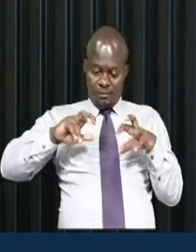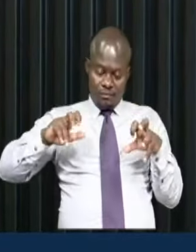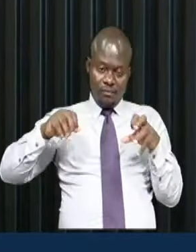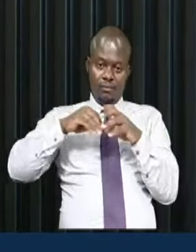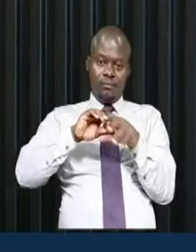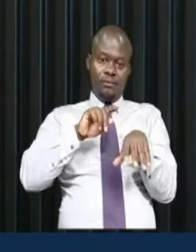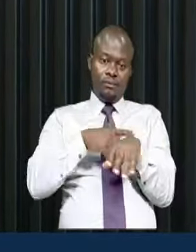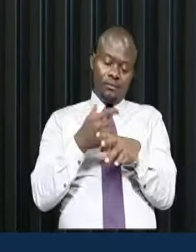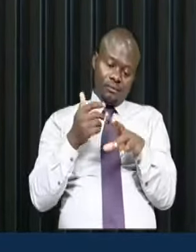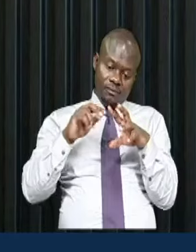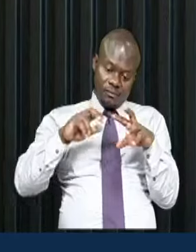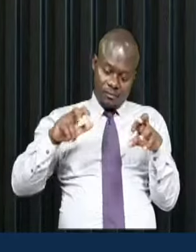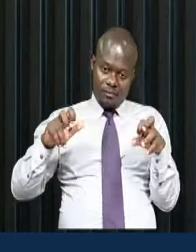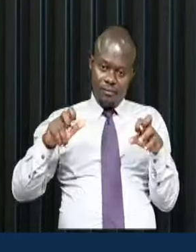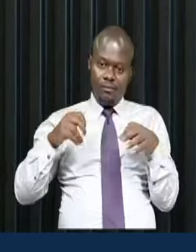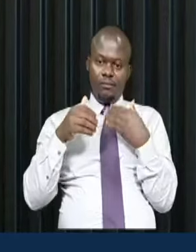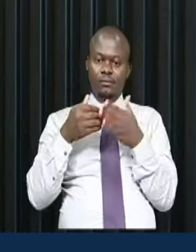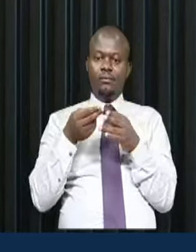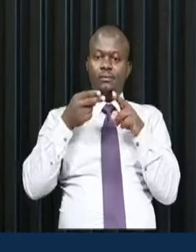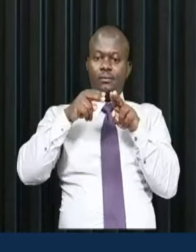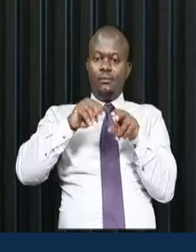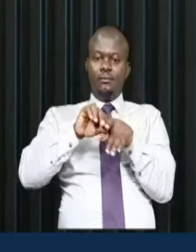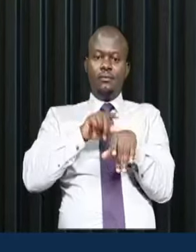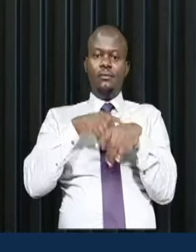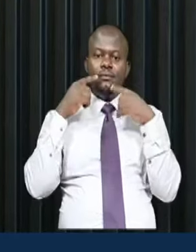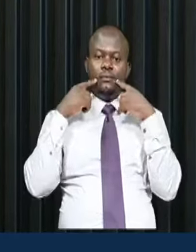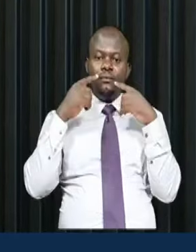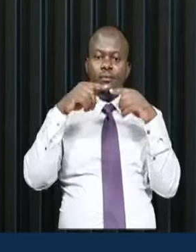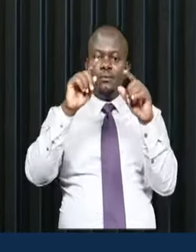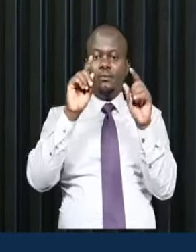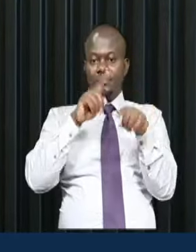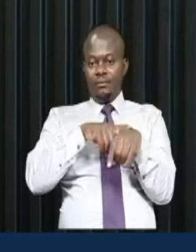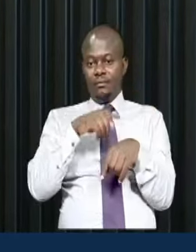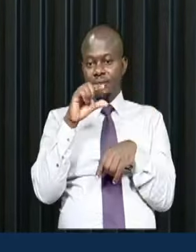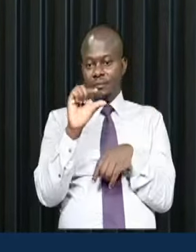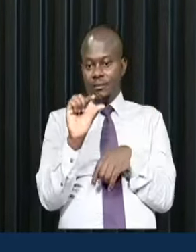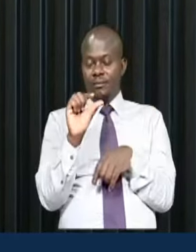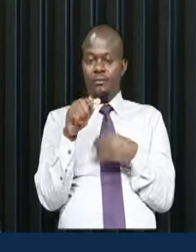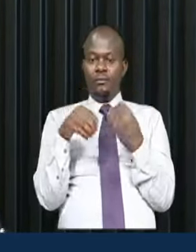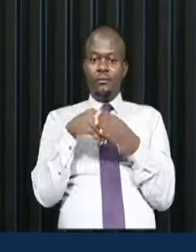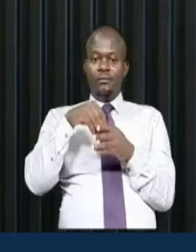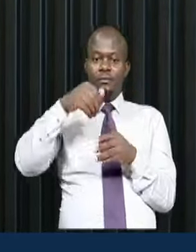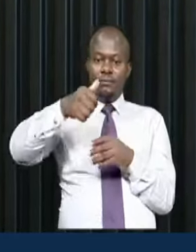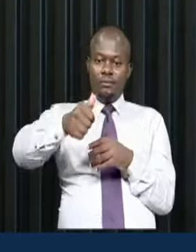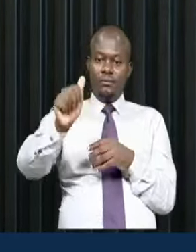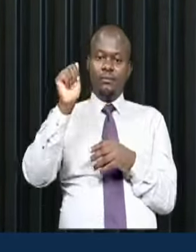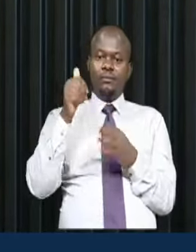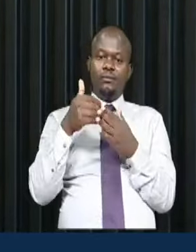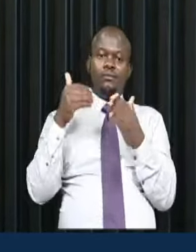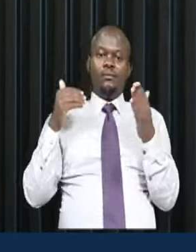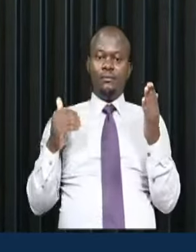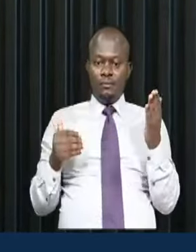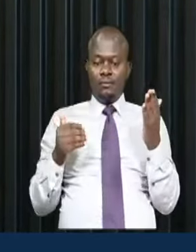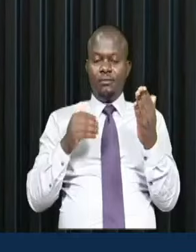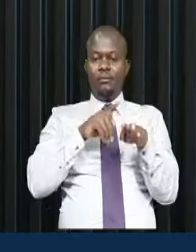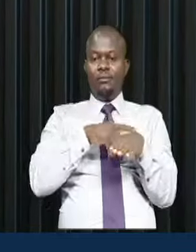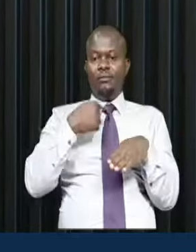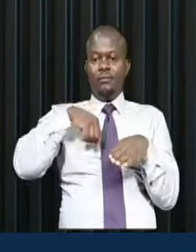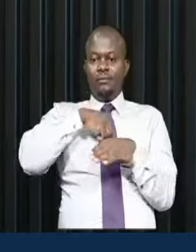gusuzuma ibyangombwa habaho igihe cyo gutangaza by'agateganyo. Muri icyo gihe, mbere y'uko igihe